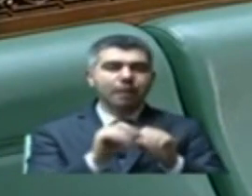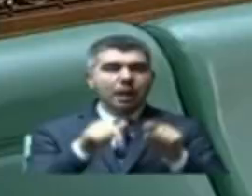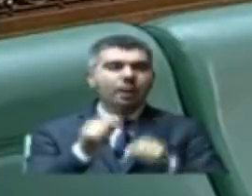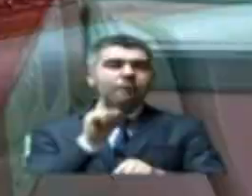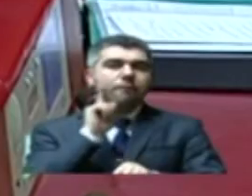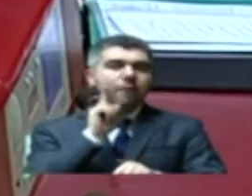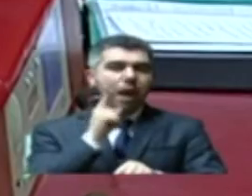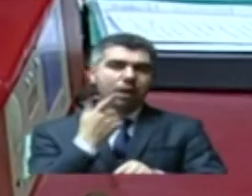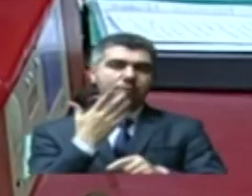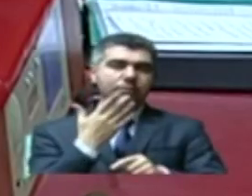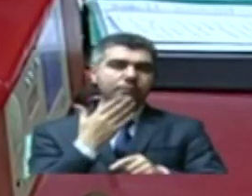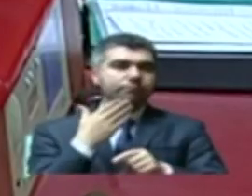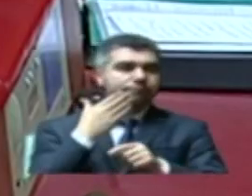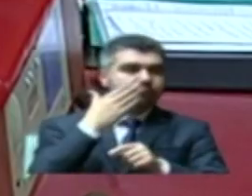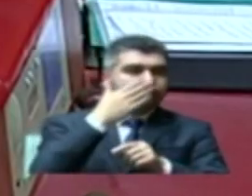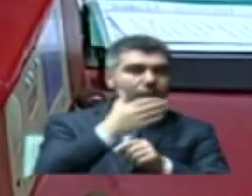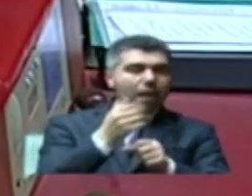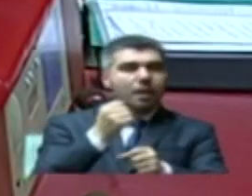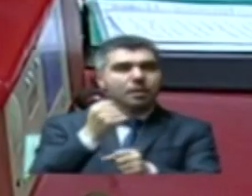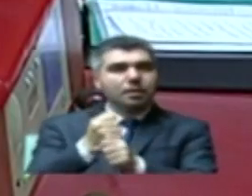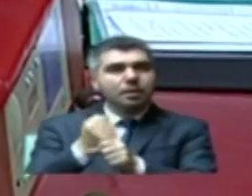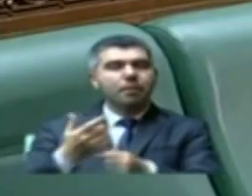ولهنه من قد كذا هم خدمات